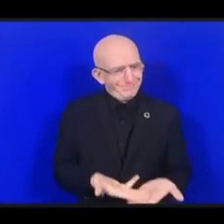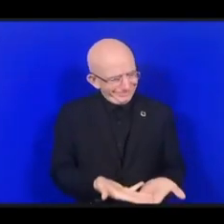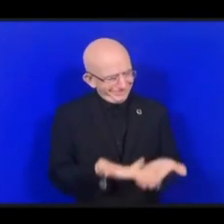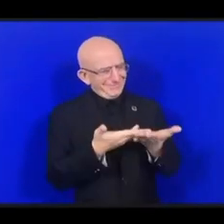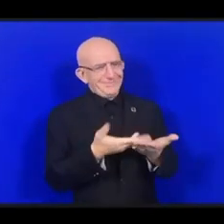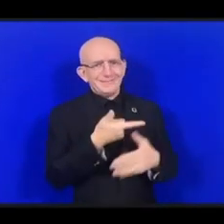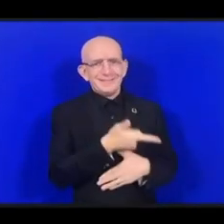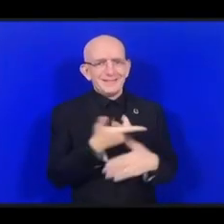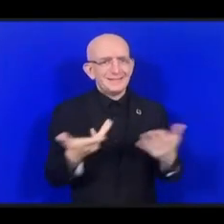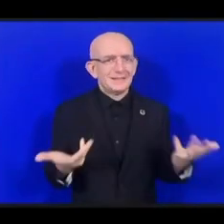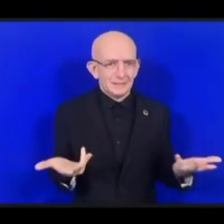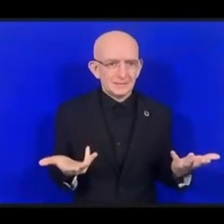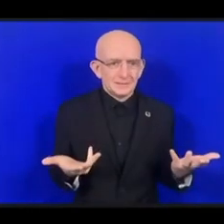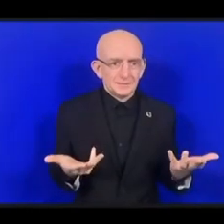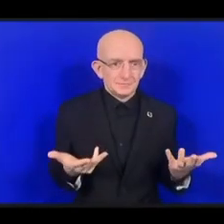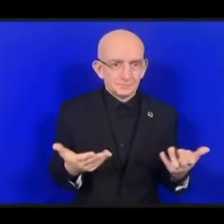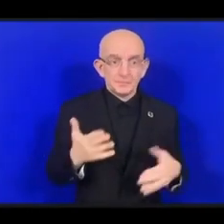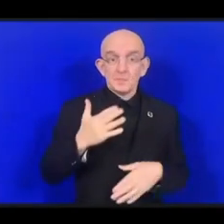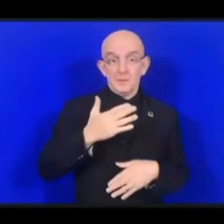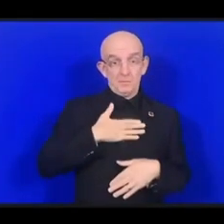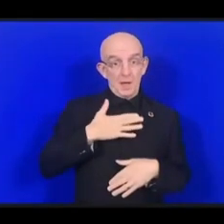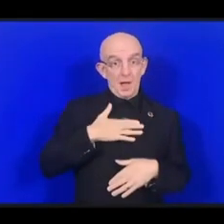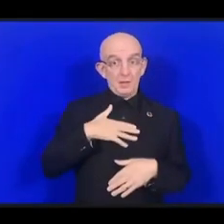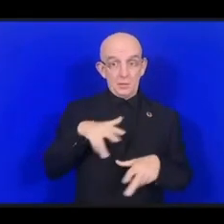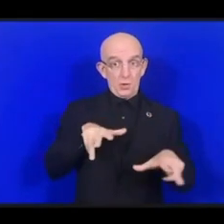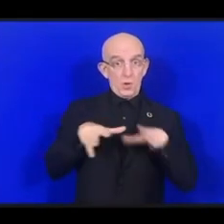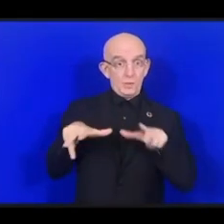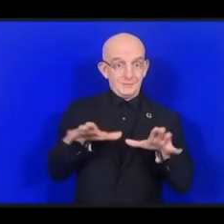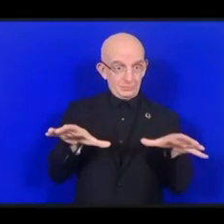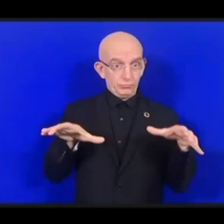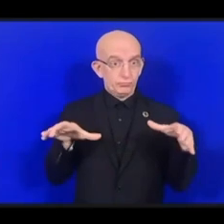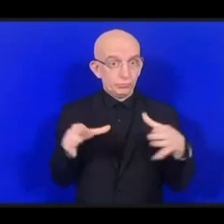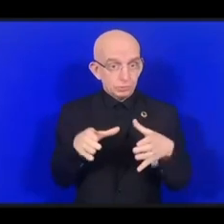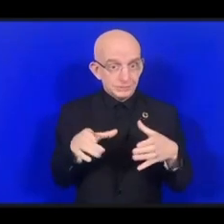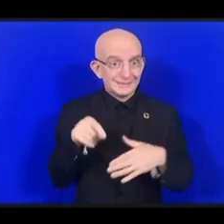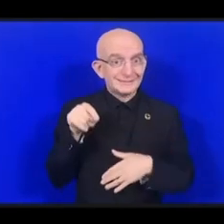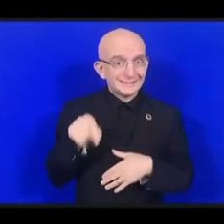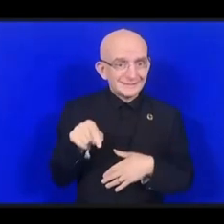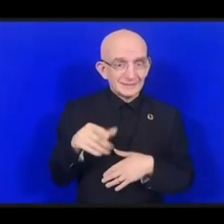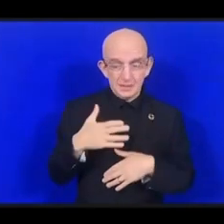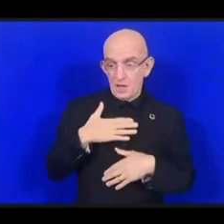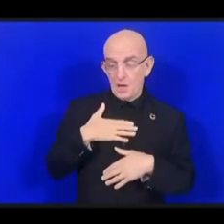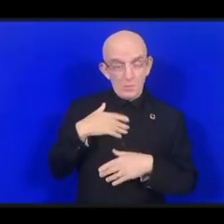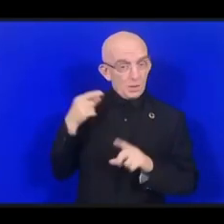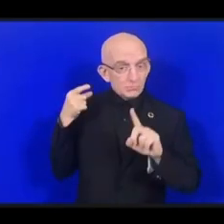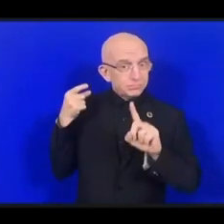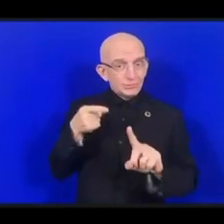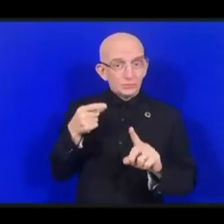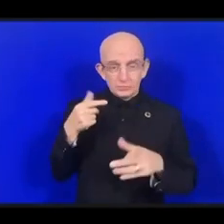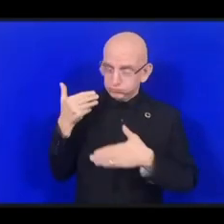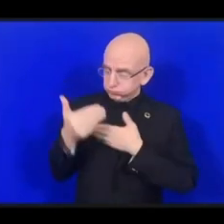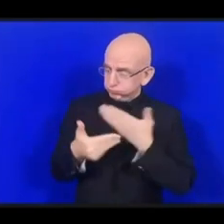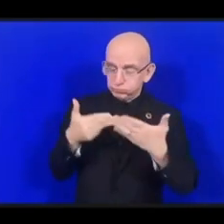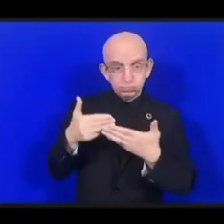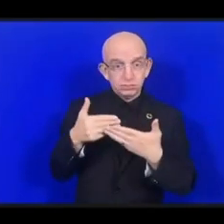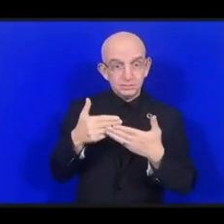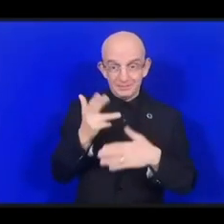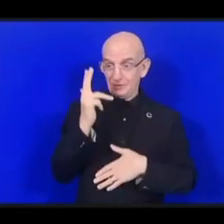مهمه ومهمه راكوتن هي منذ ان اسست